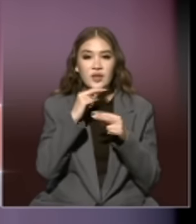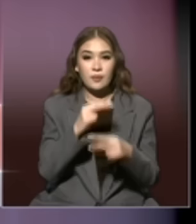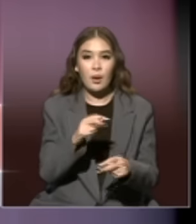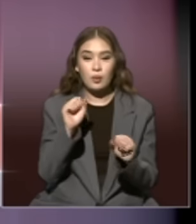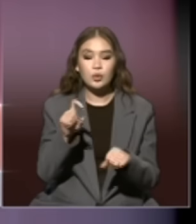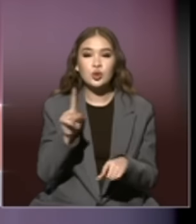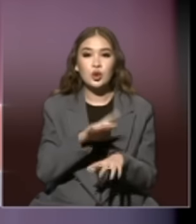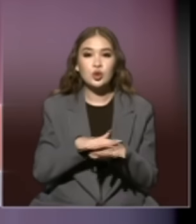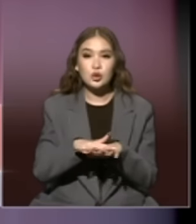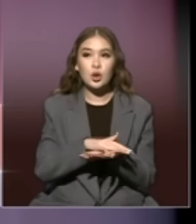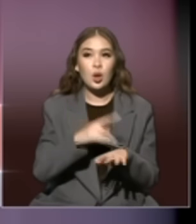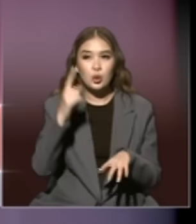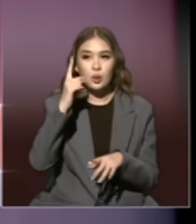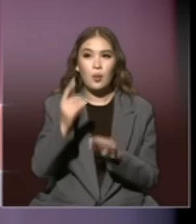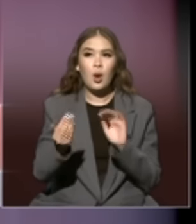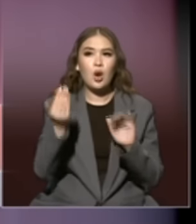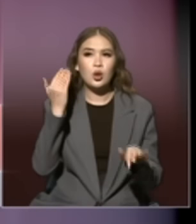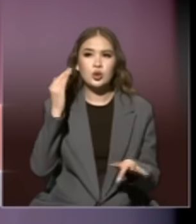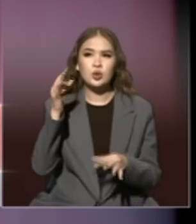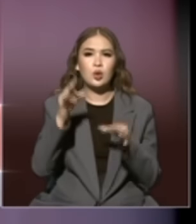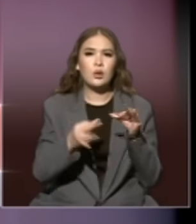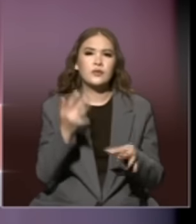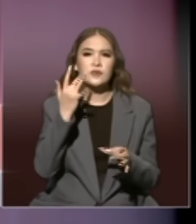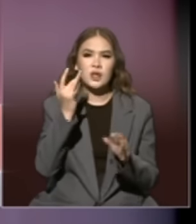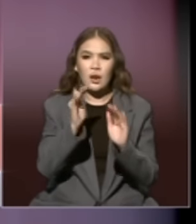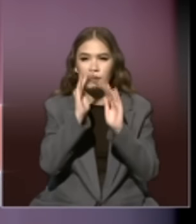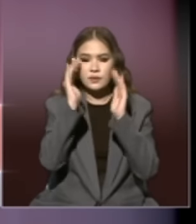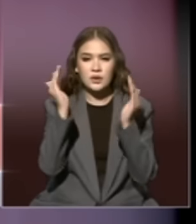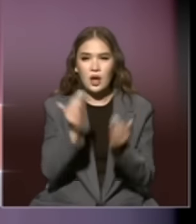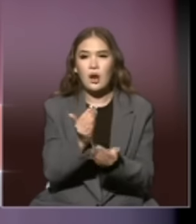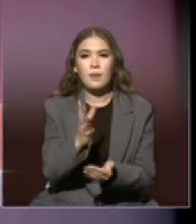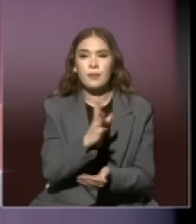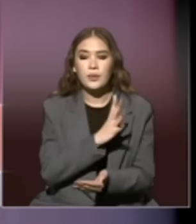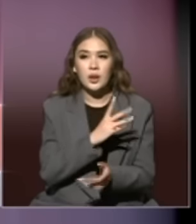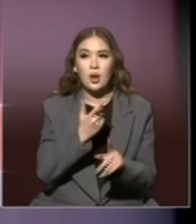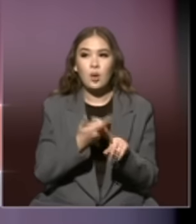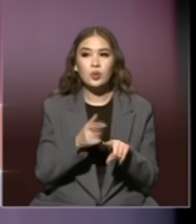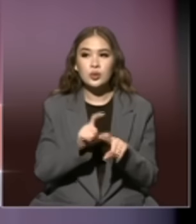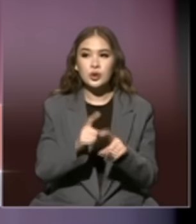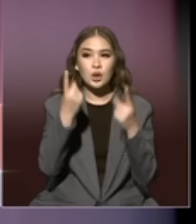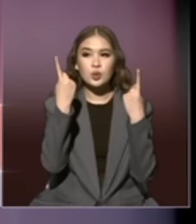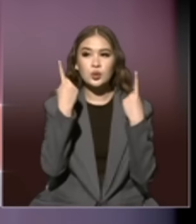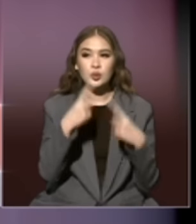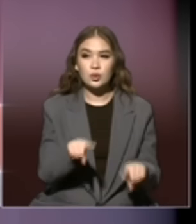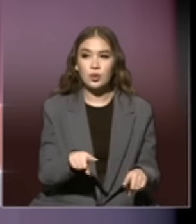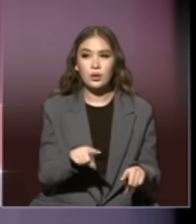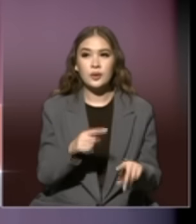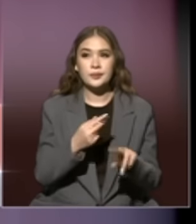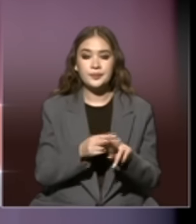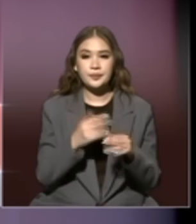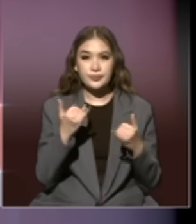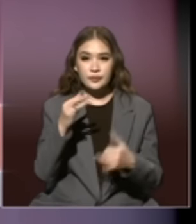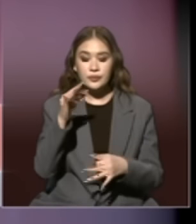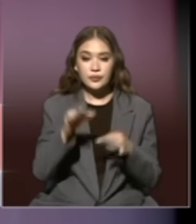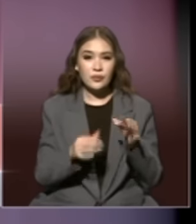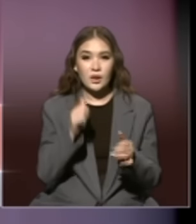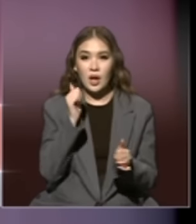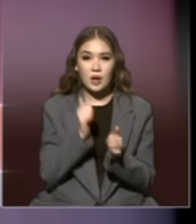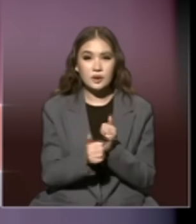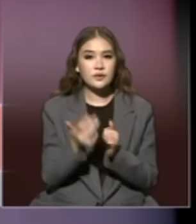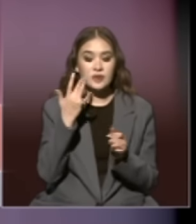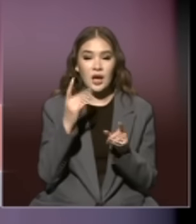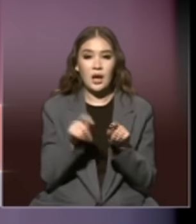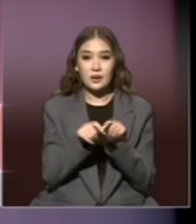ойлап отыр, біз осыған дейін бізде сот жүйесі жабық болды деген ол өте басқаша пікір. Біздің сот жүйеміз әрдайым ашық